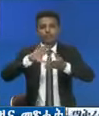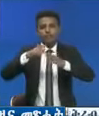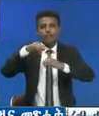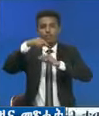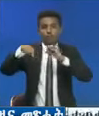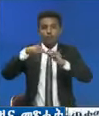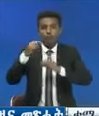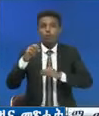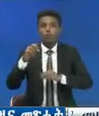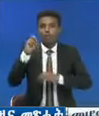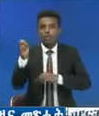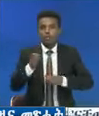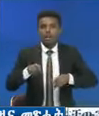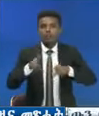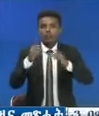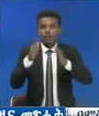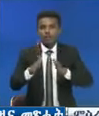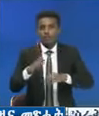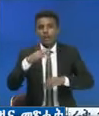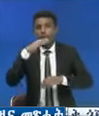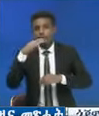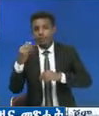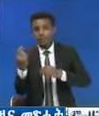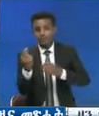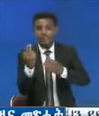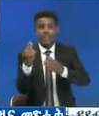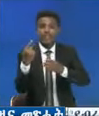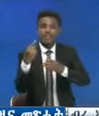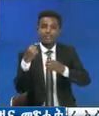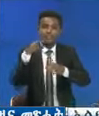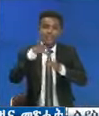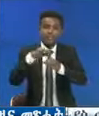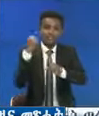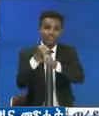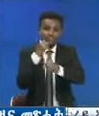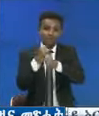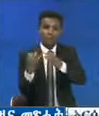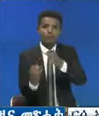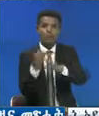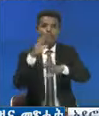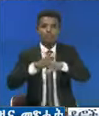አርሶ አደሮችም በማሳቸው የአቮካዶ ተክልን በማልማት ላይ ናቸው። እያየው ተስፋውን ዝርዝር አለው።